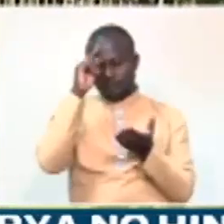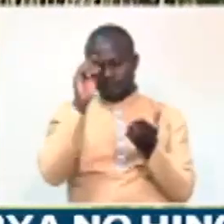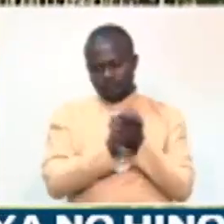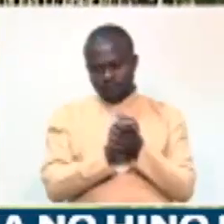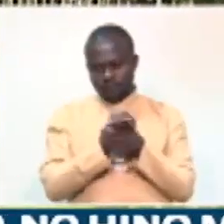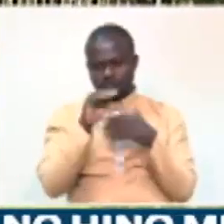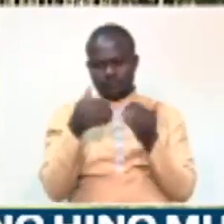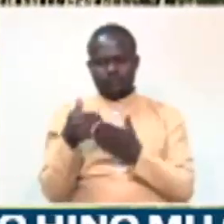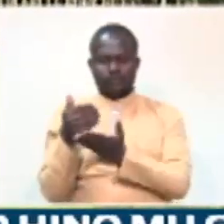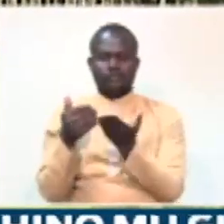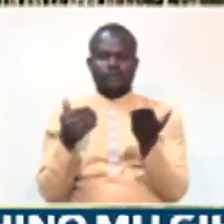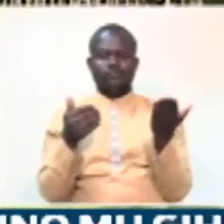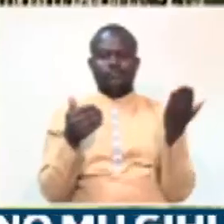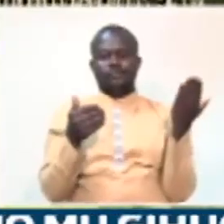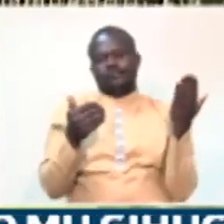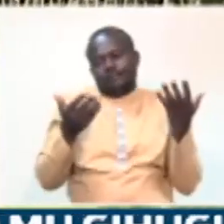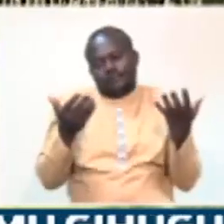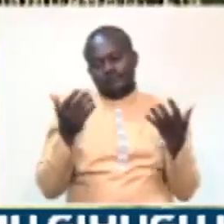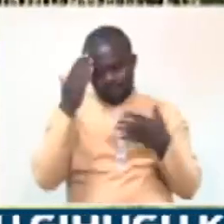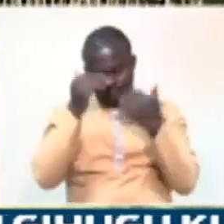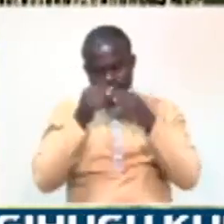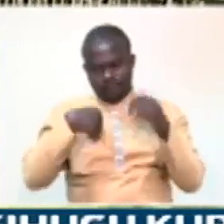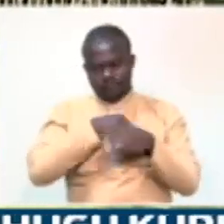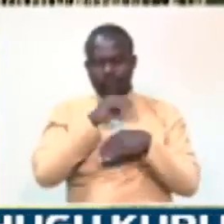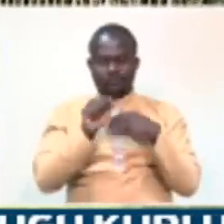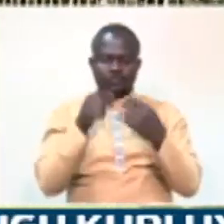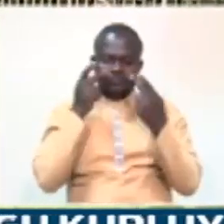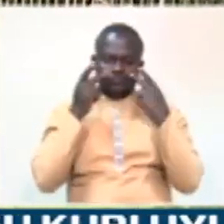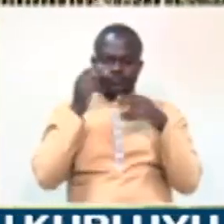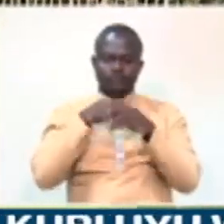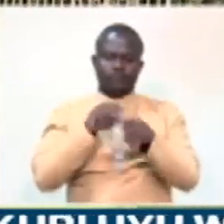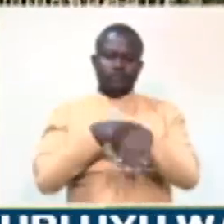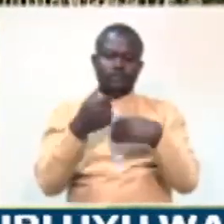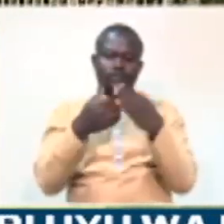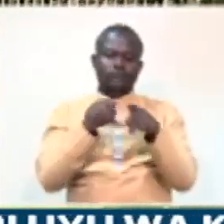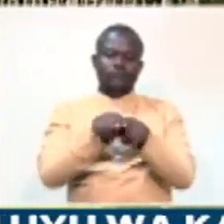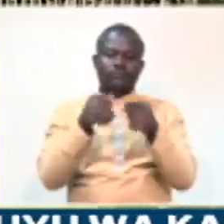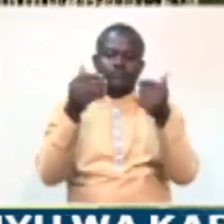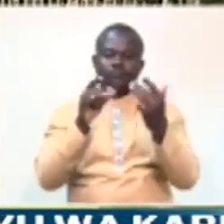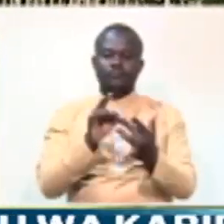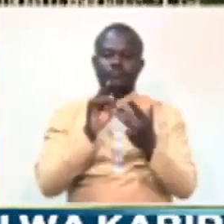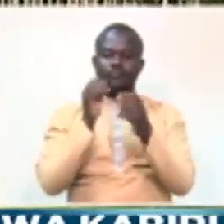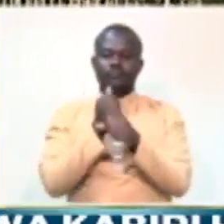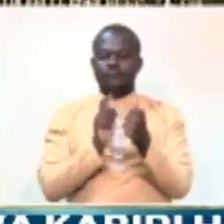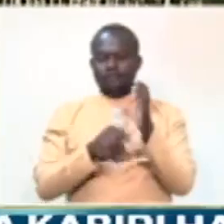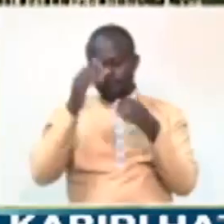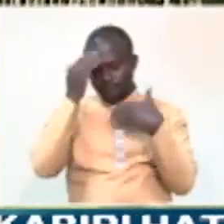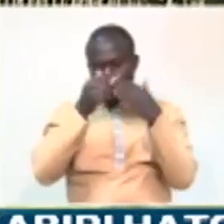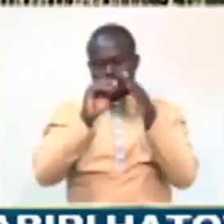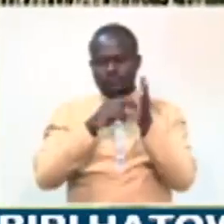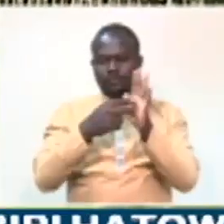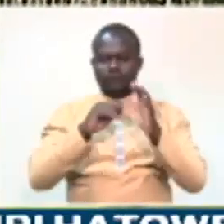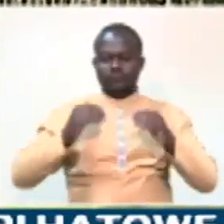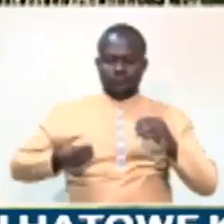twagiriwe icyizere ari ukugira ngo turebe ese mu gihe nk'iki kidasanzwe hakorwa iki kugira ngo imishinga